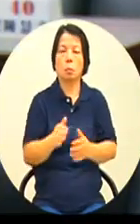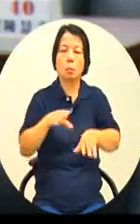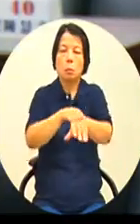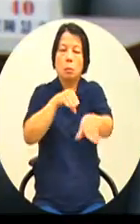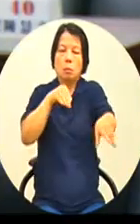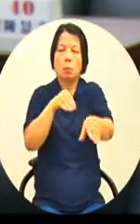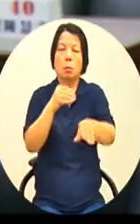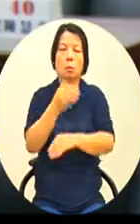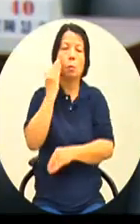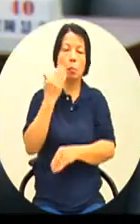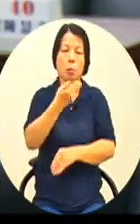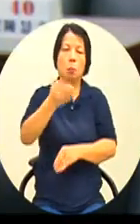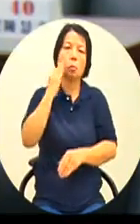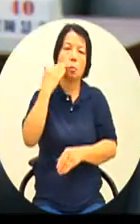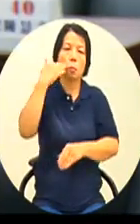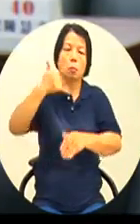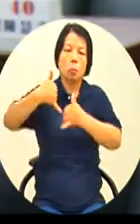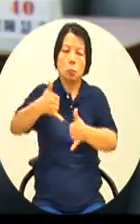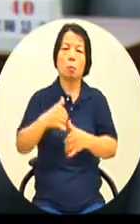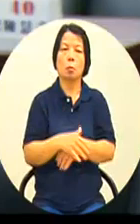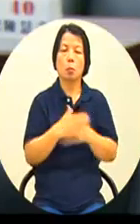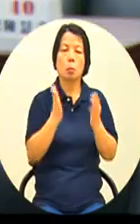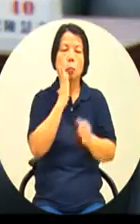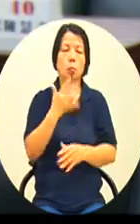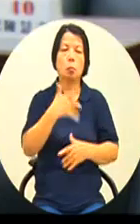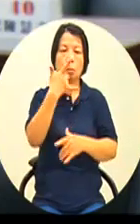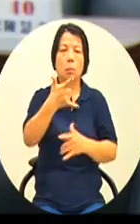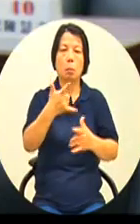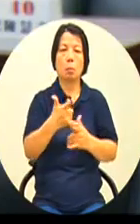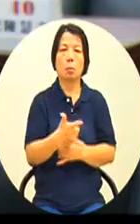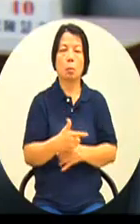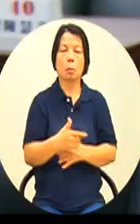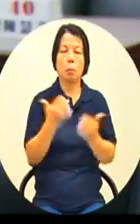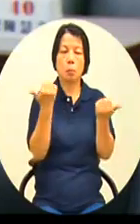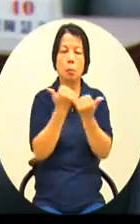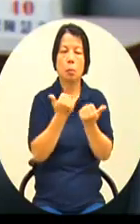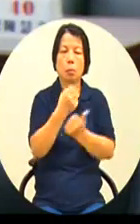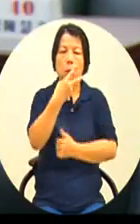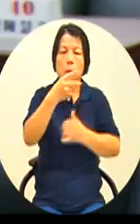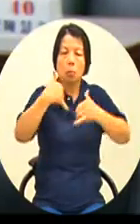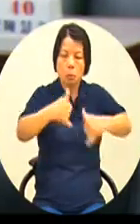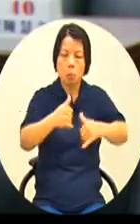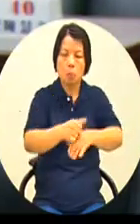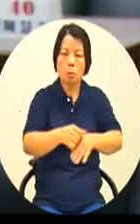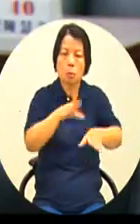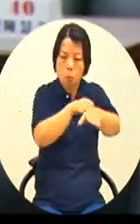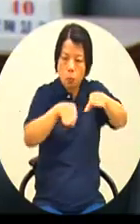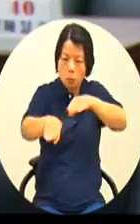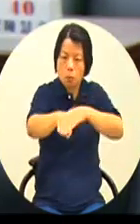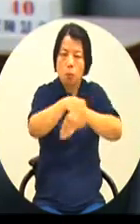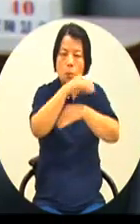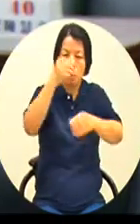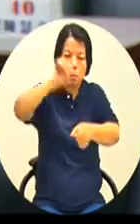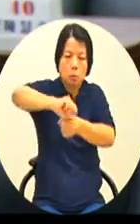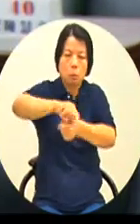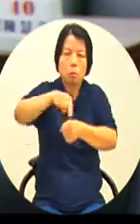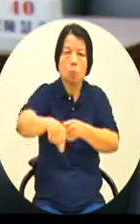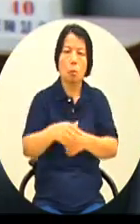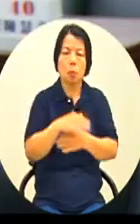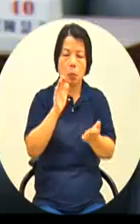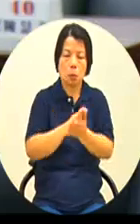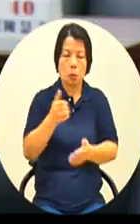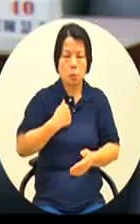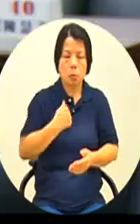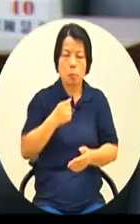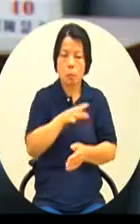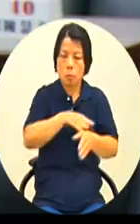伫国道十号。如果你若是北德二路有拉设交流道，因知影对遐落，啊要伫